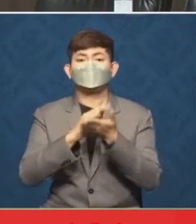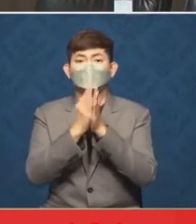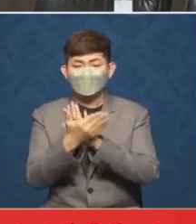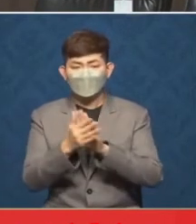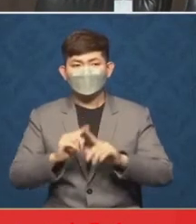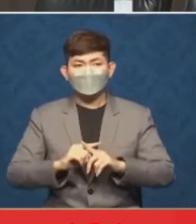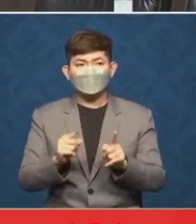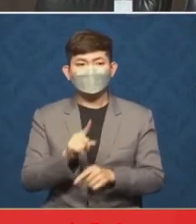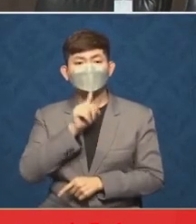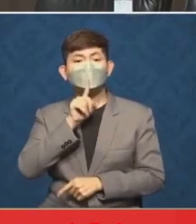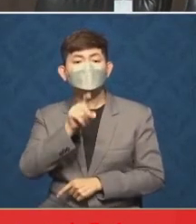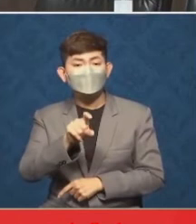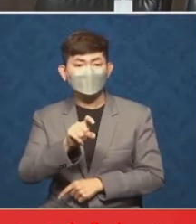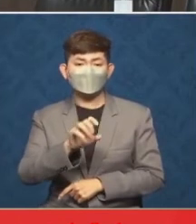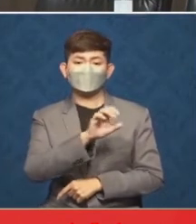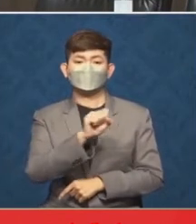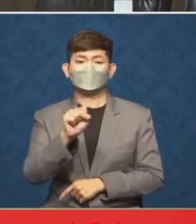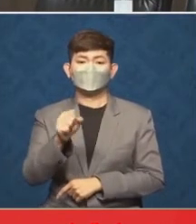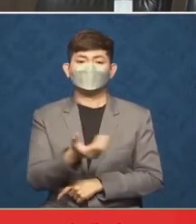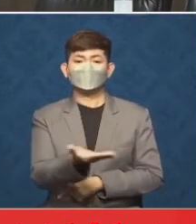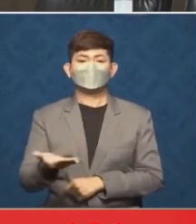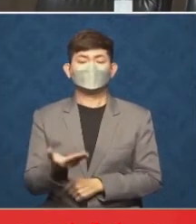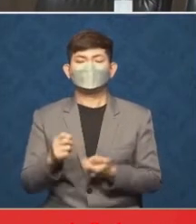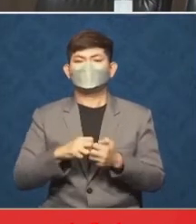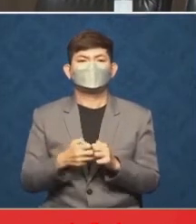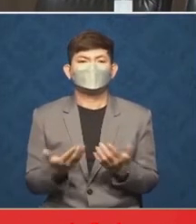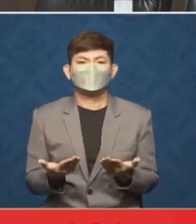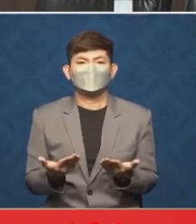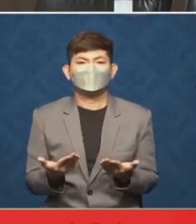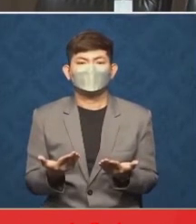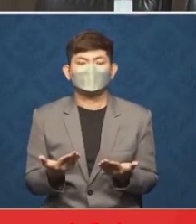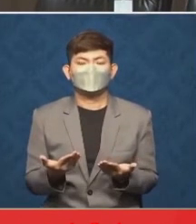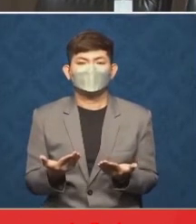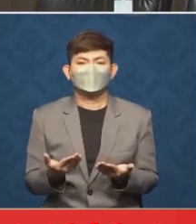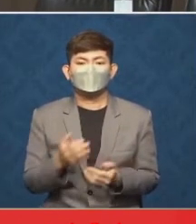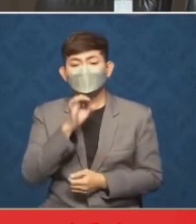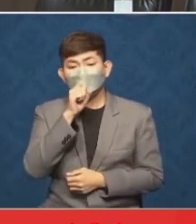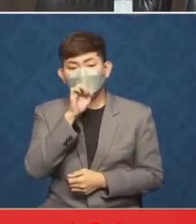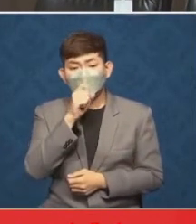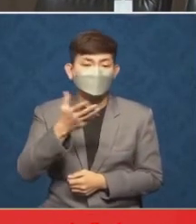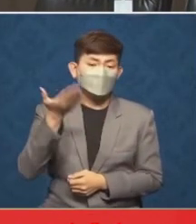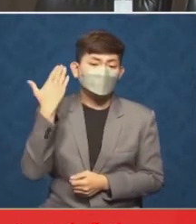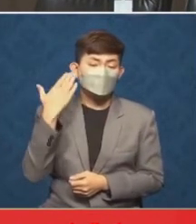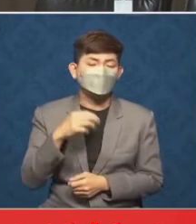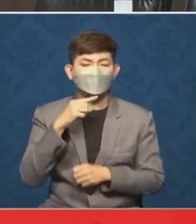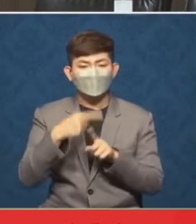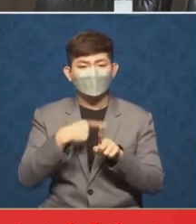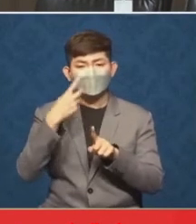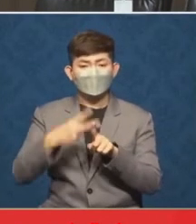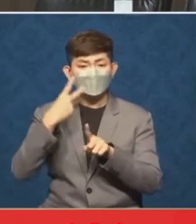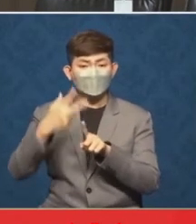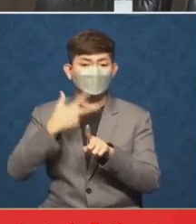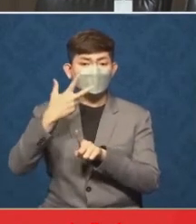ถ้ำถามสมาชิกนะฮะท่านประธานวันนี้มันเกิดอะไรขึ้นสอบท้องถิ่นที่ผ่านมาในรอบ 2-3 เดือนเนี่ยมันเกิดอะไร